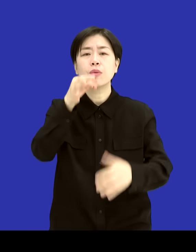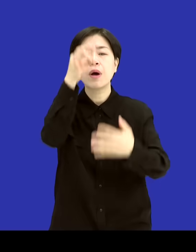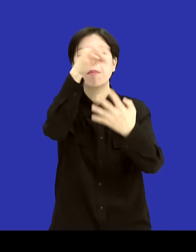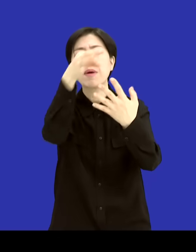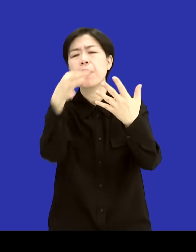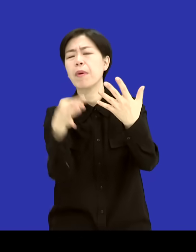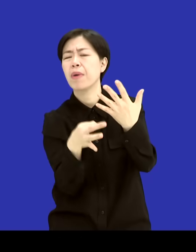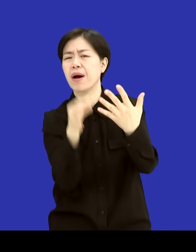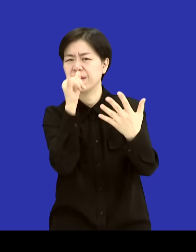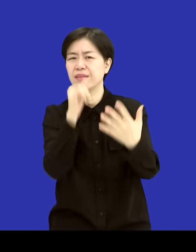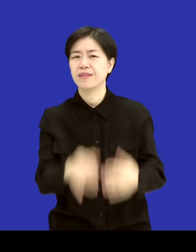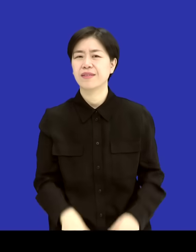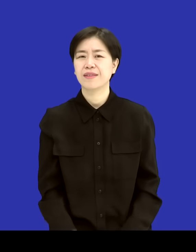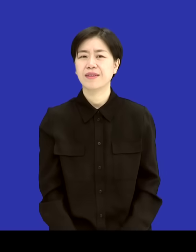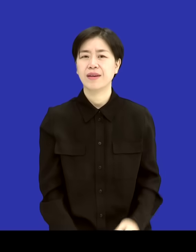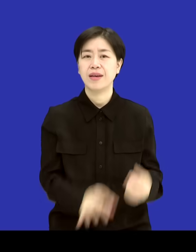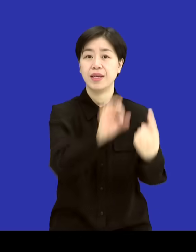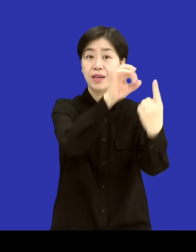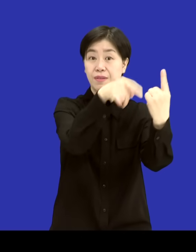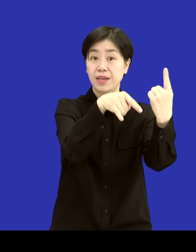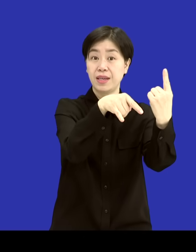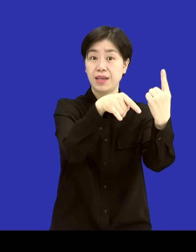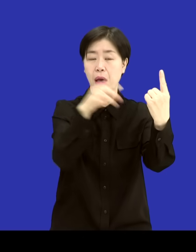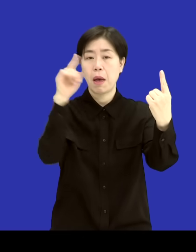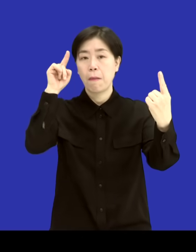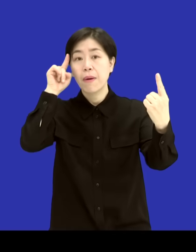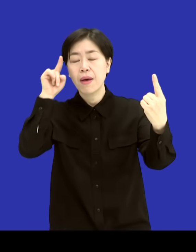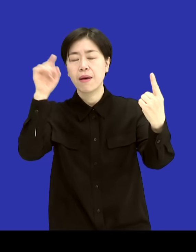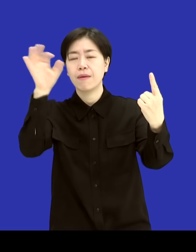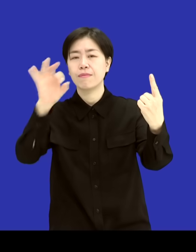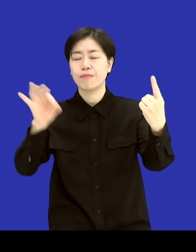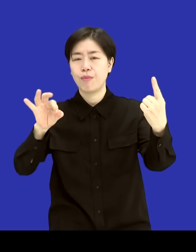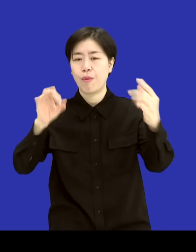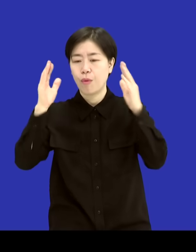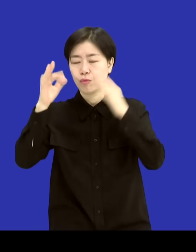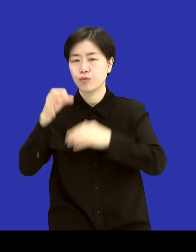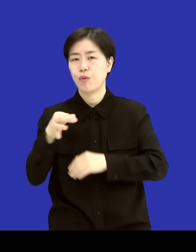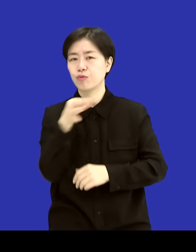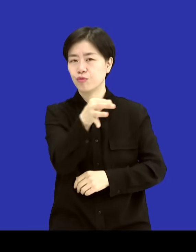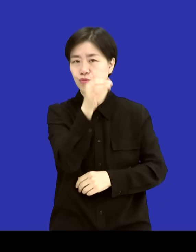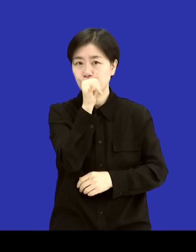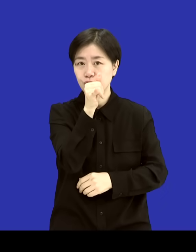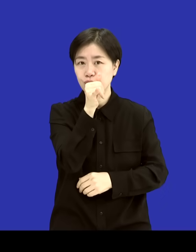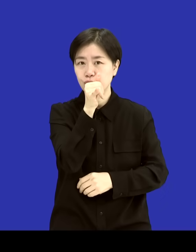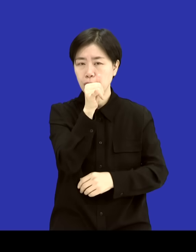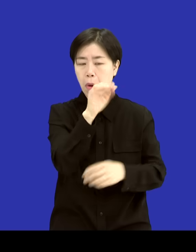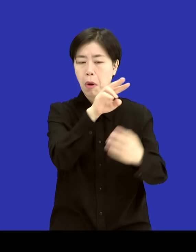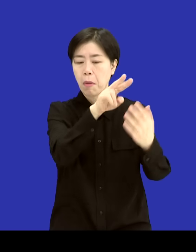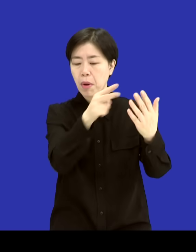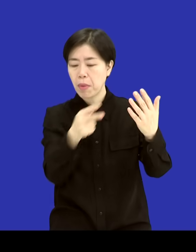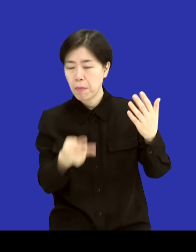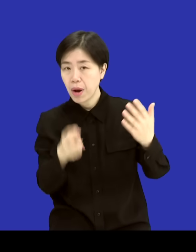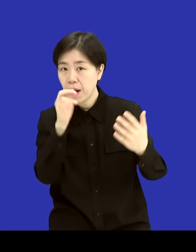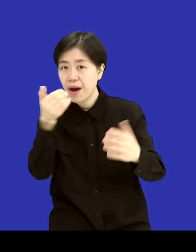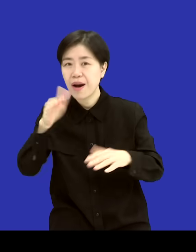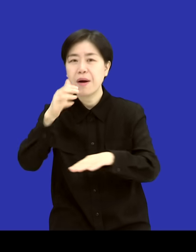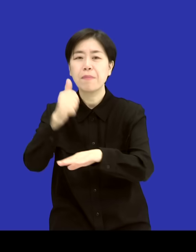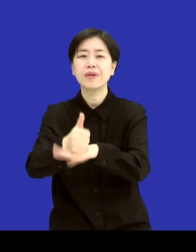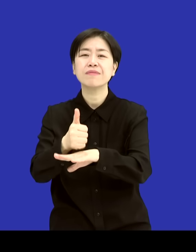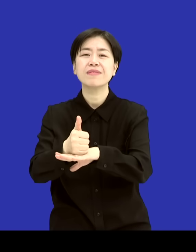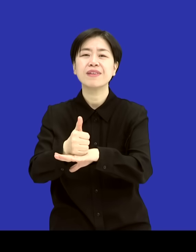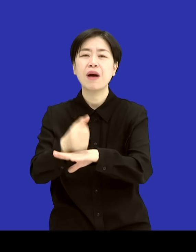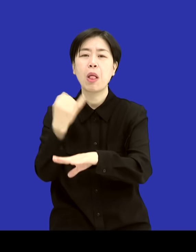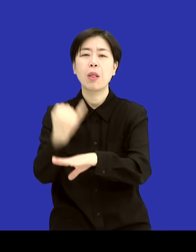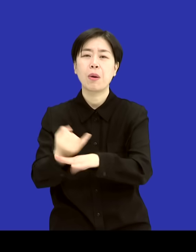너 그러니까 1등을 제일 몇- 많이 받고 1등은 100%막 받고. 100% 장학금이 지원되고 그다음에 뭐 몇 프로 저는 이렇게 쭉 돼서 가다가 맨 끝에는 없고 맨 끝에